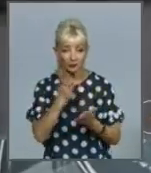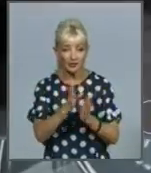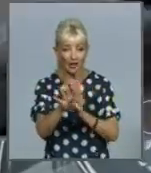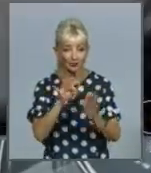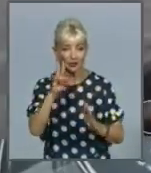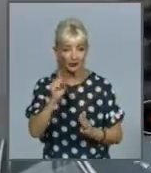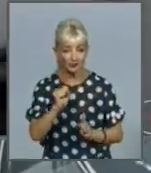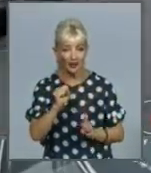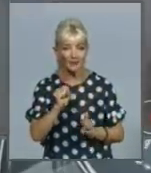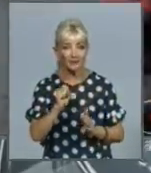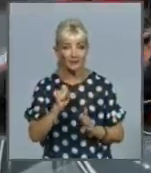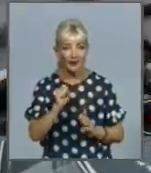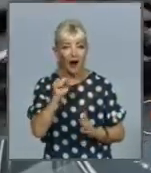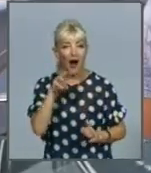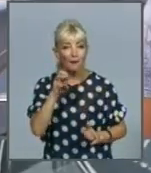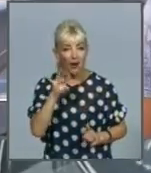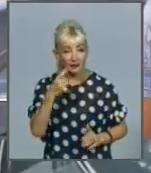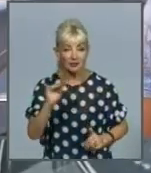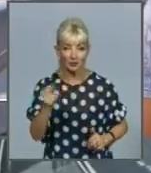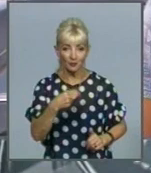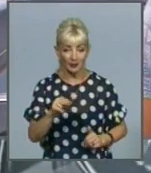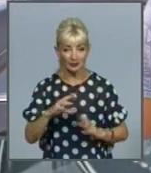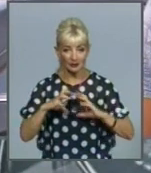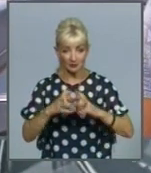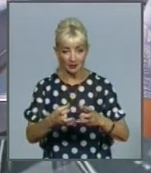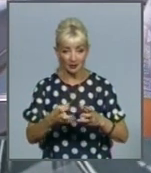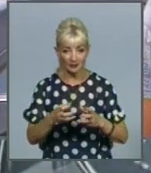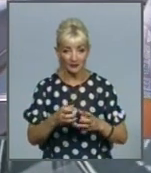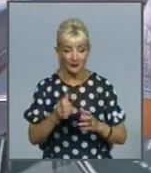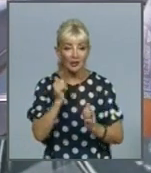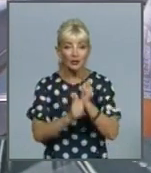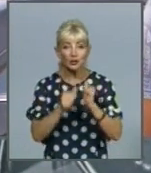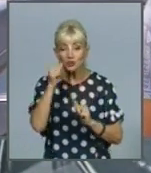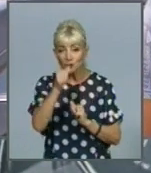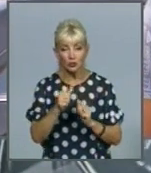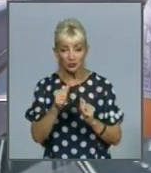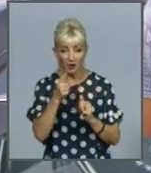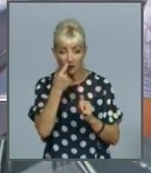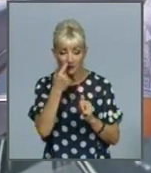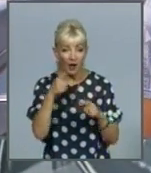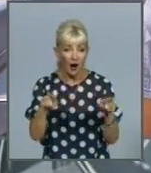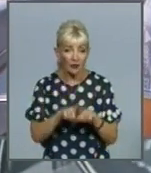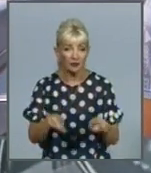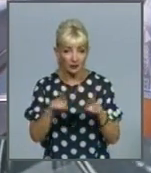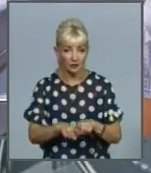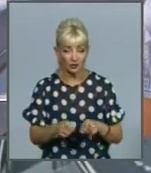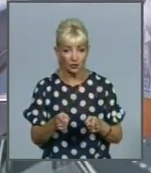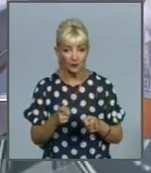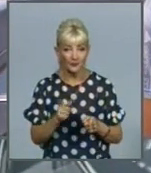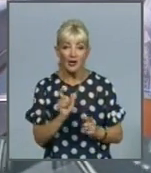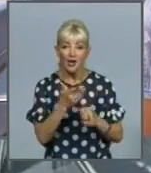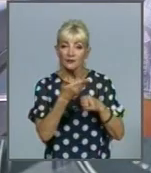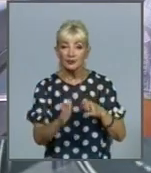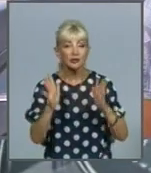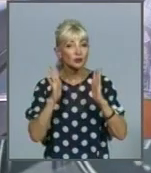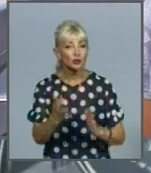отборочными на аматорский чемпионат мира. А критерии ежегодно одни и те же. То есть квота на Украину выделяется